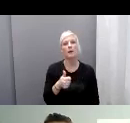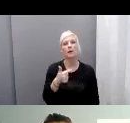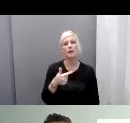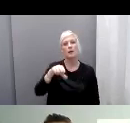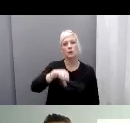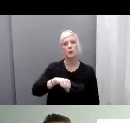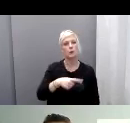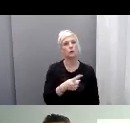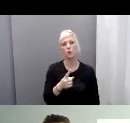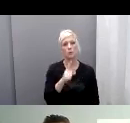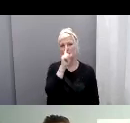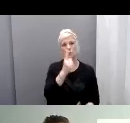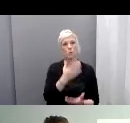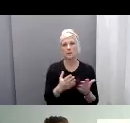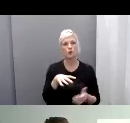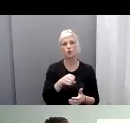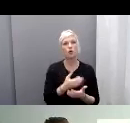på allvar helt enkelt.